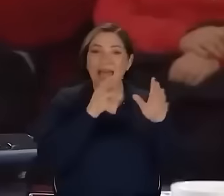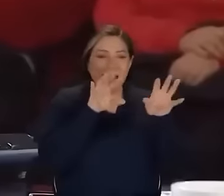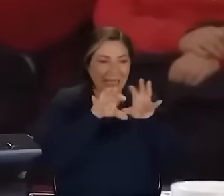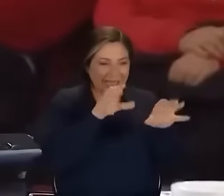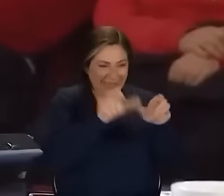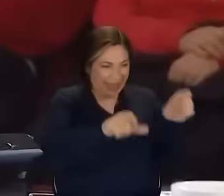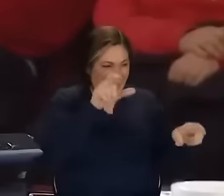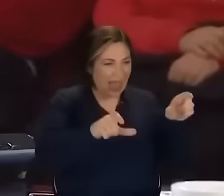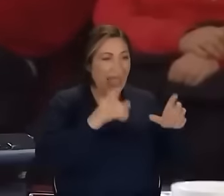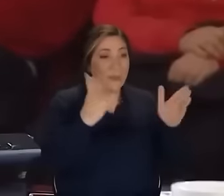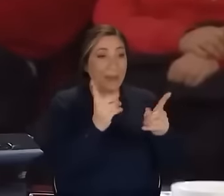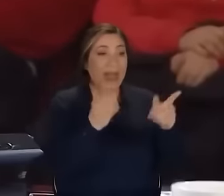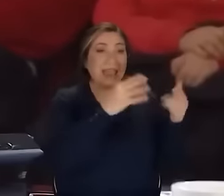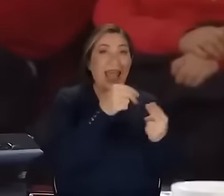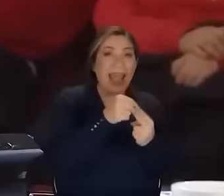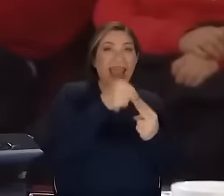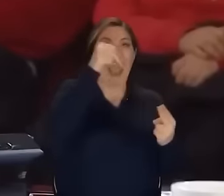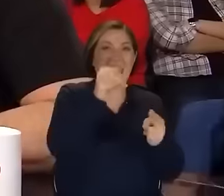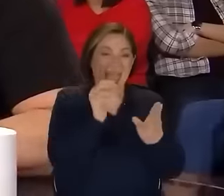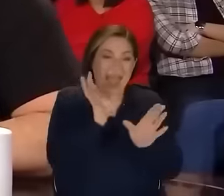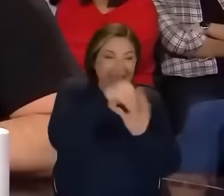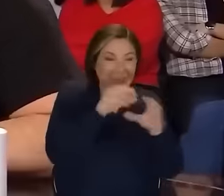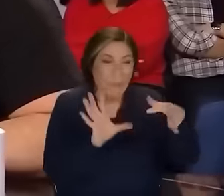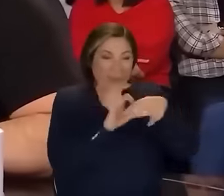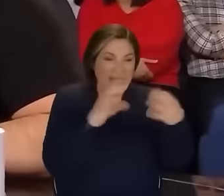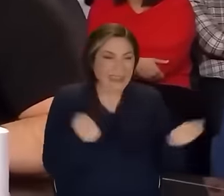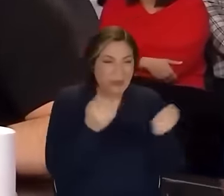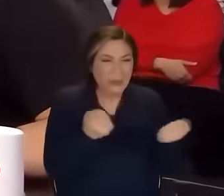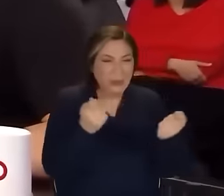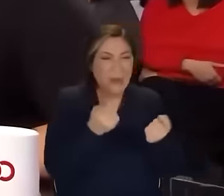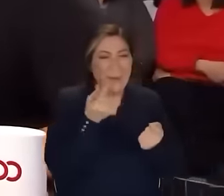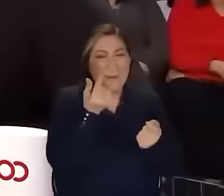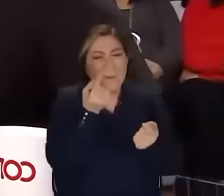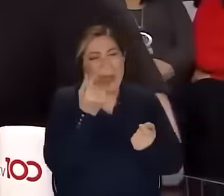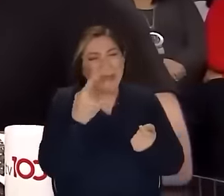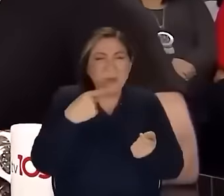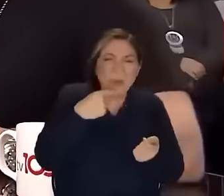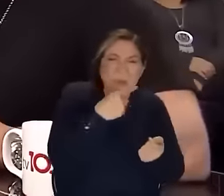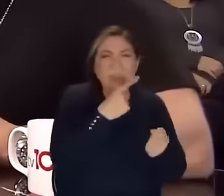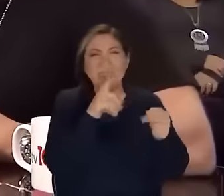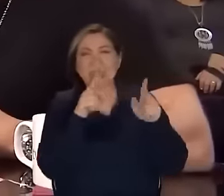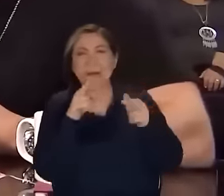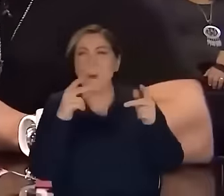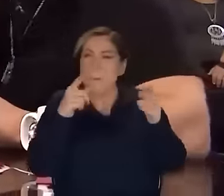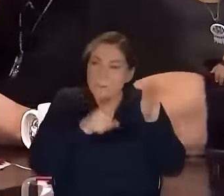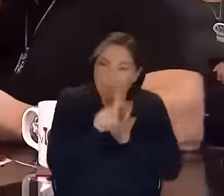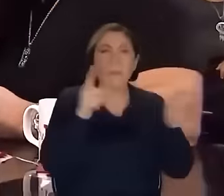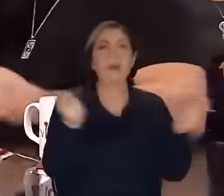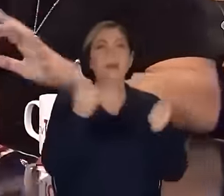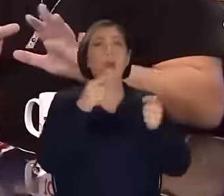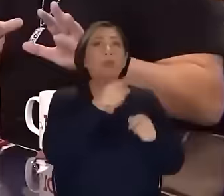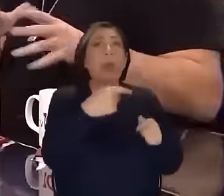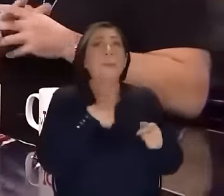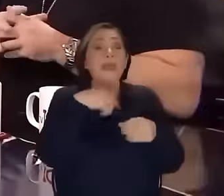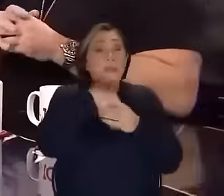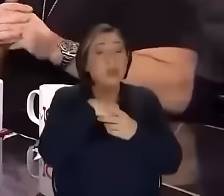karakterlerle yani hem de bir yandan öyküsellik tutturmaya çalışıyorsun. Biraz zorlanıyorum, başarmaya çalışıyorum. Mesela bunlar